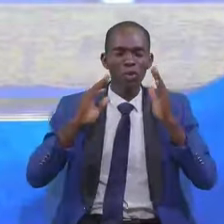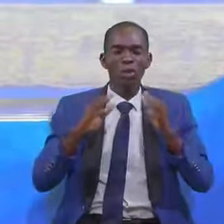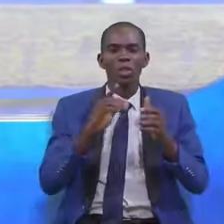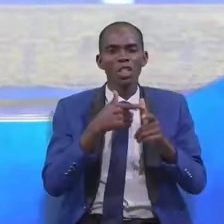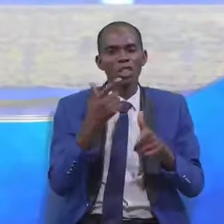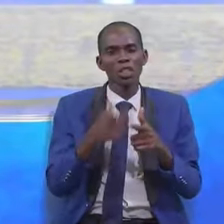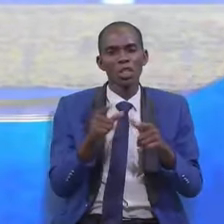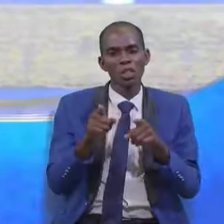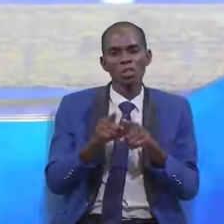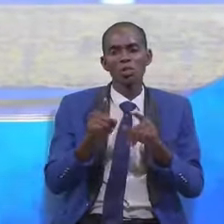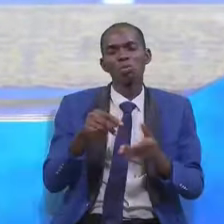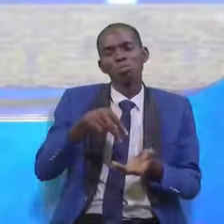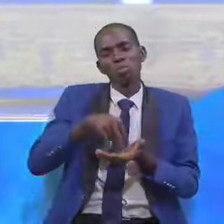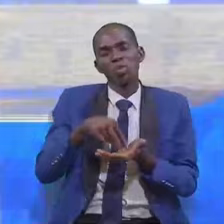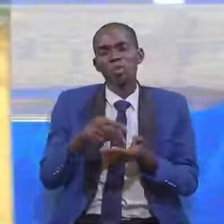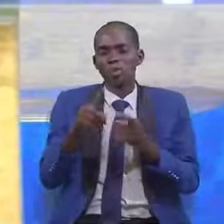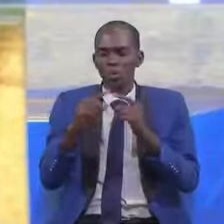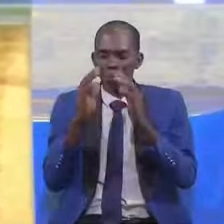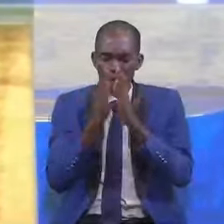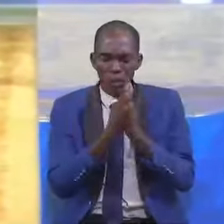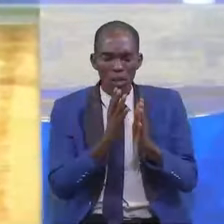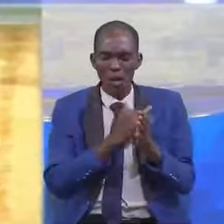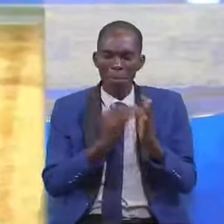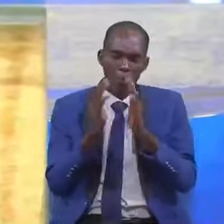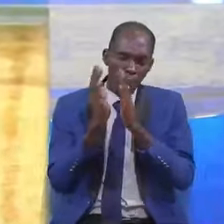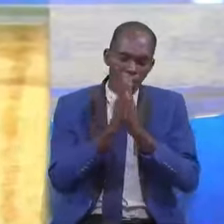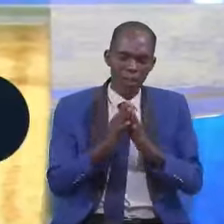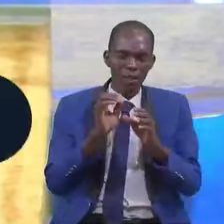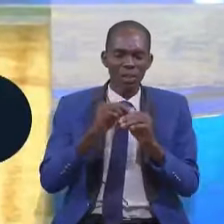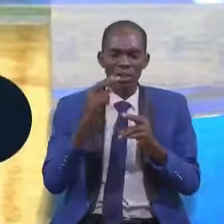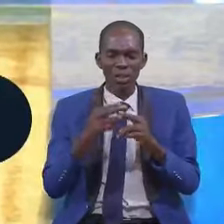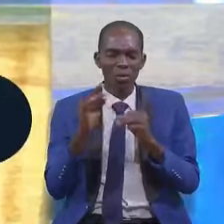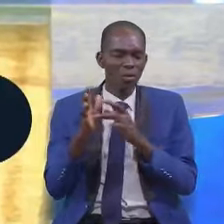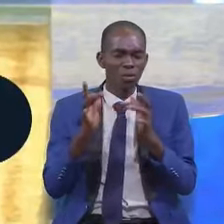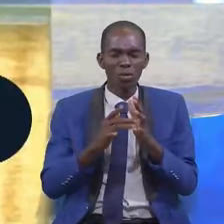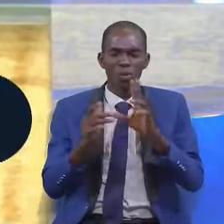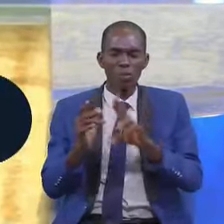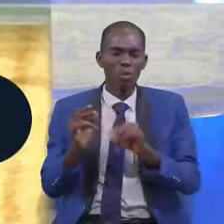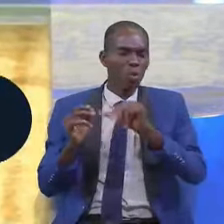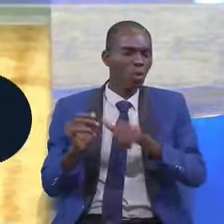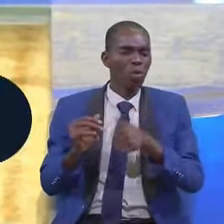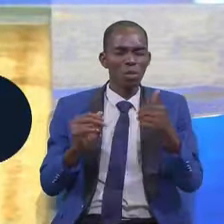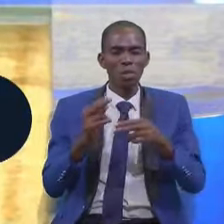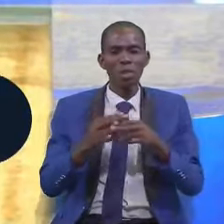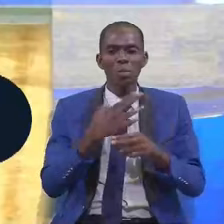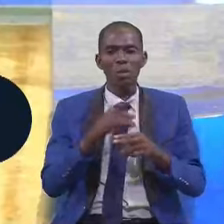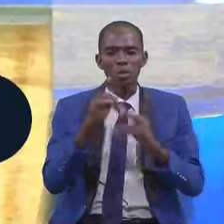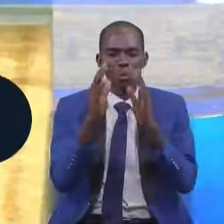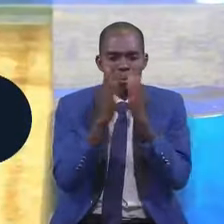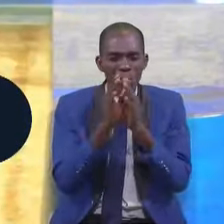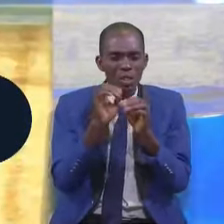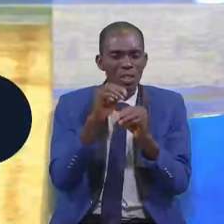cet homme et vous allez vous lever, vous allez prier au nom de Jésus. Pas en un autre nom. Vous priez au nom de Jésus. C'est la